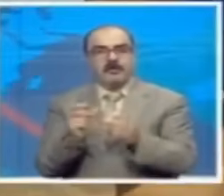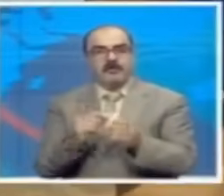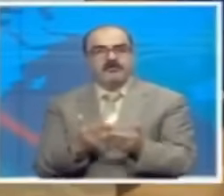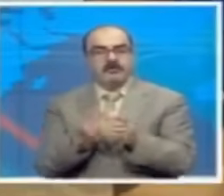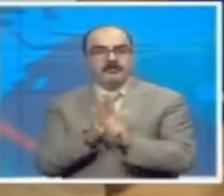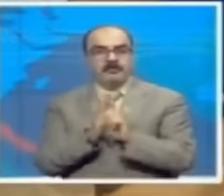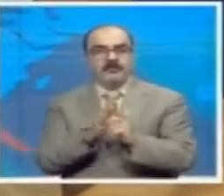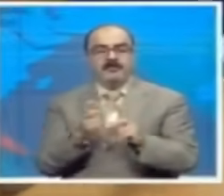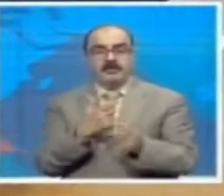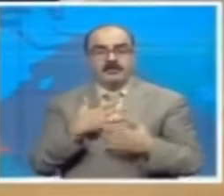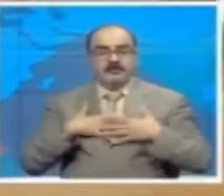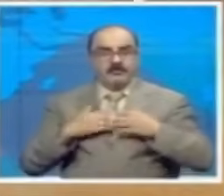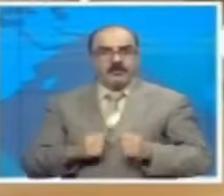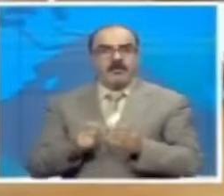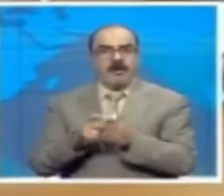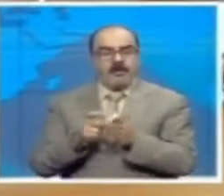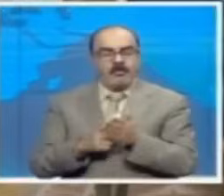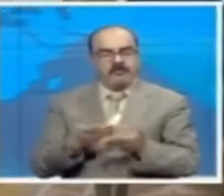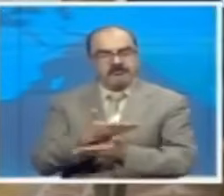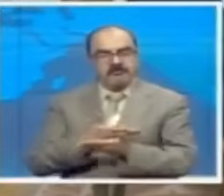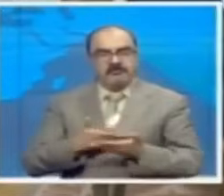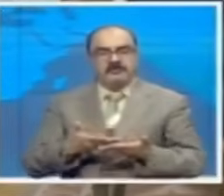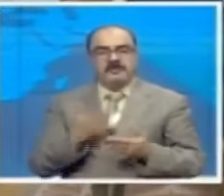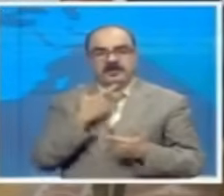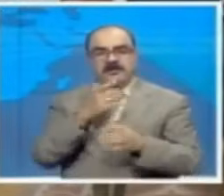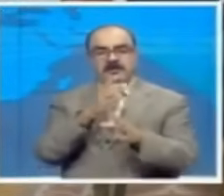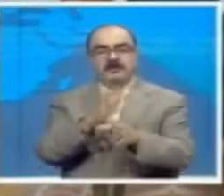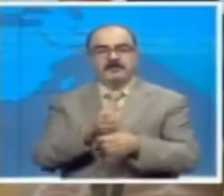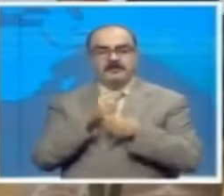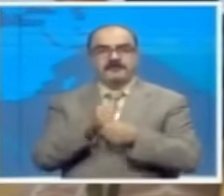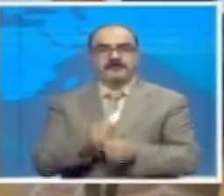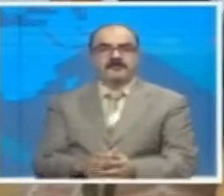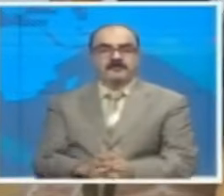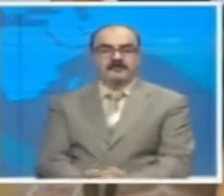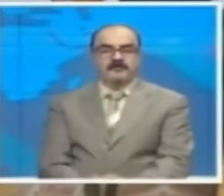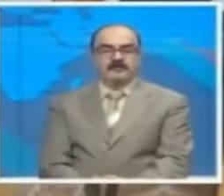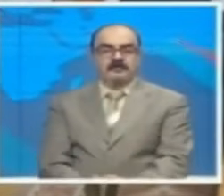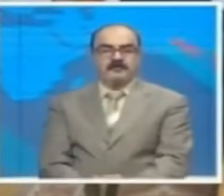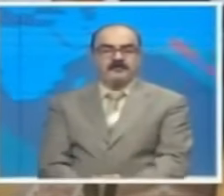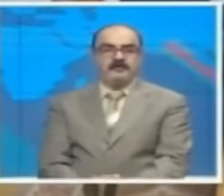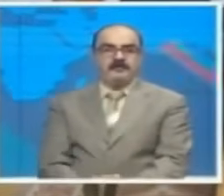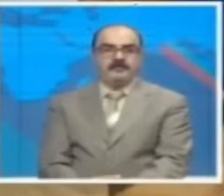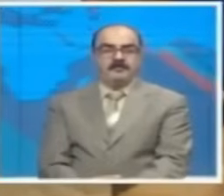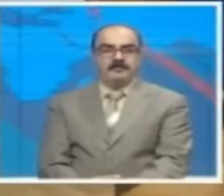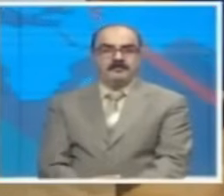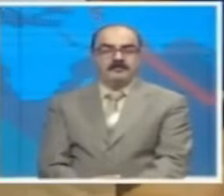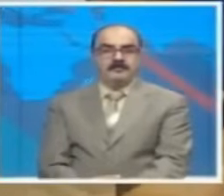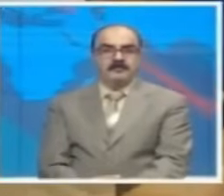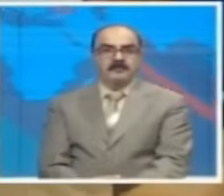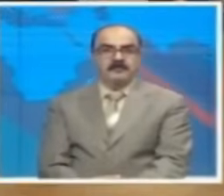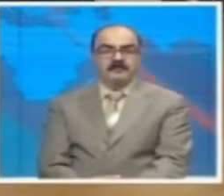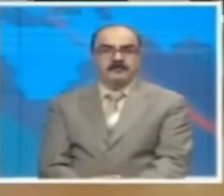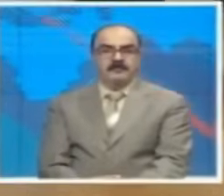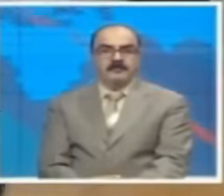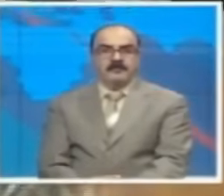رعاية كبار السن ودراسة سبل تعزيز الحماية الاجتماعية والصحية والقانونية لهم.